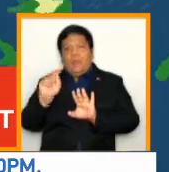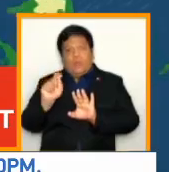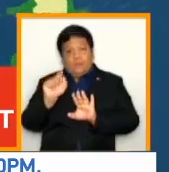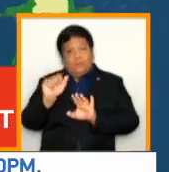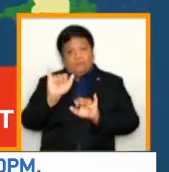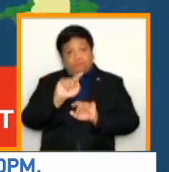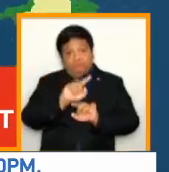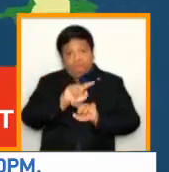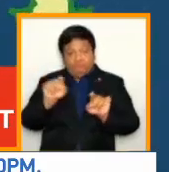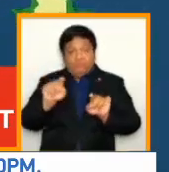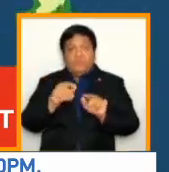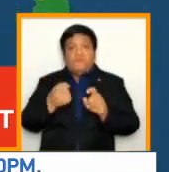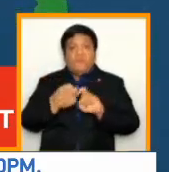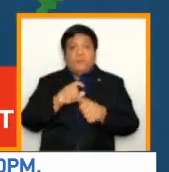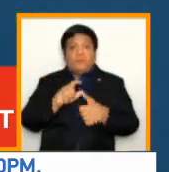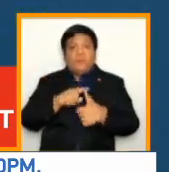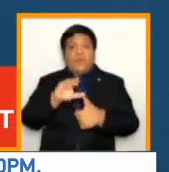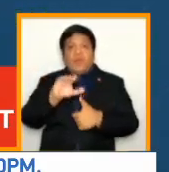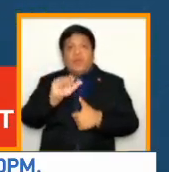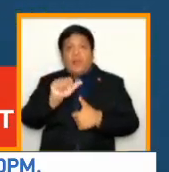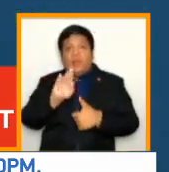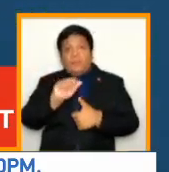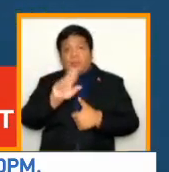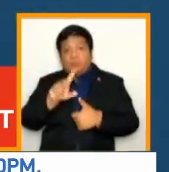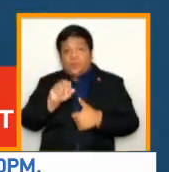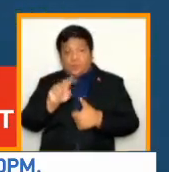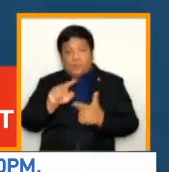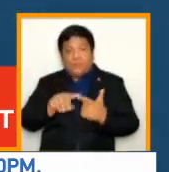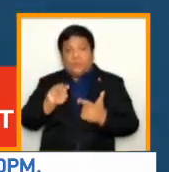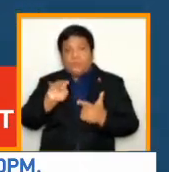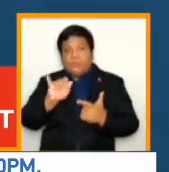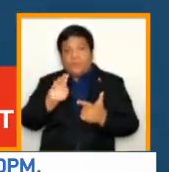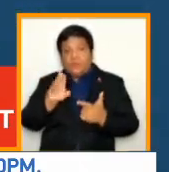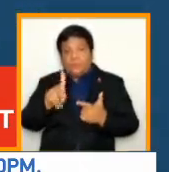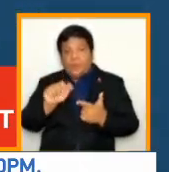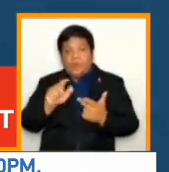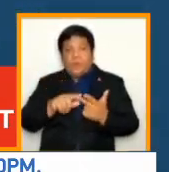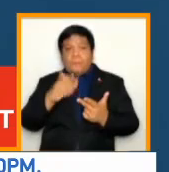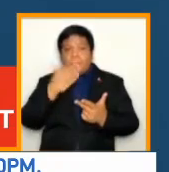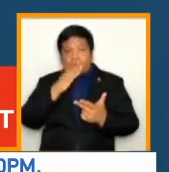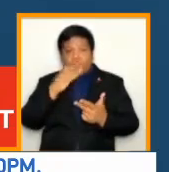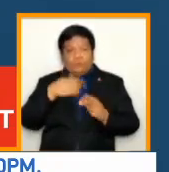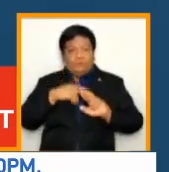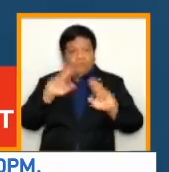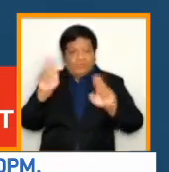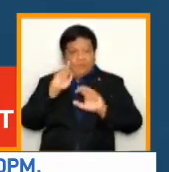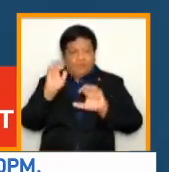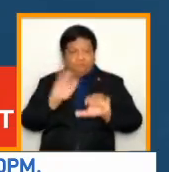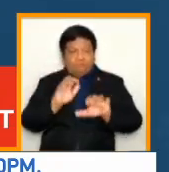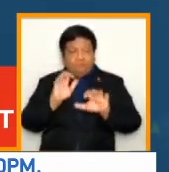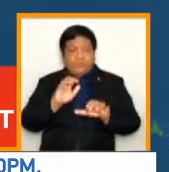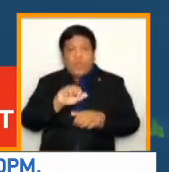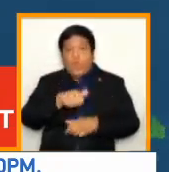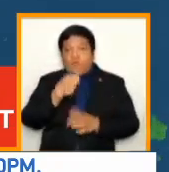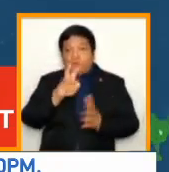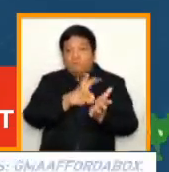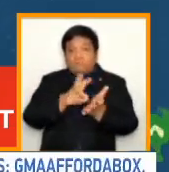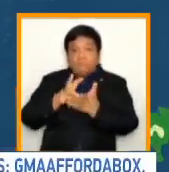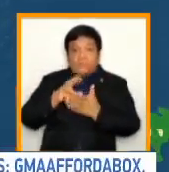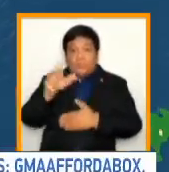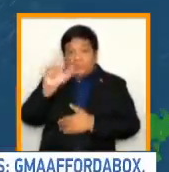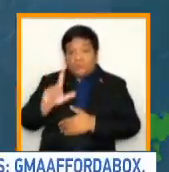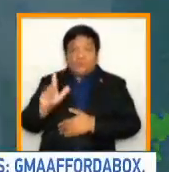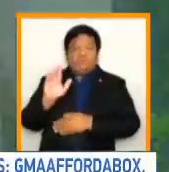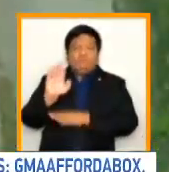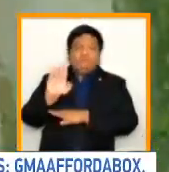Calabarzon, MIMAROPA at Bicol. Mula hapon hanggang gabi na uulanin ang iba pang lugar sa Luzon. Sa